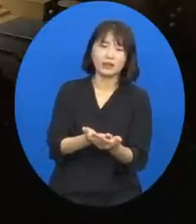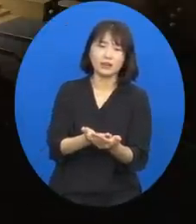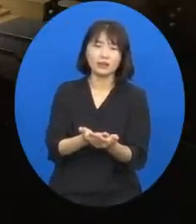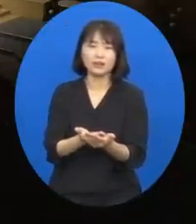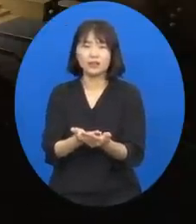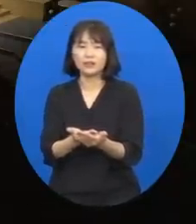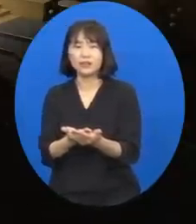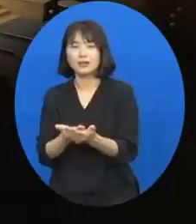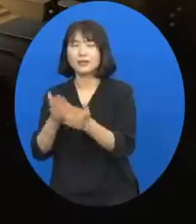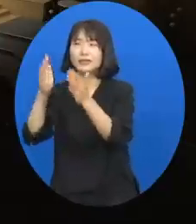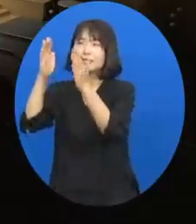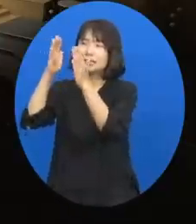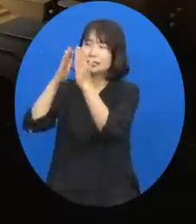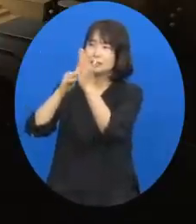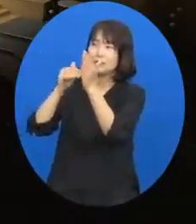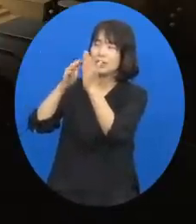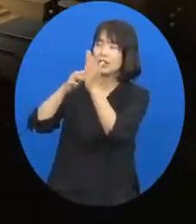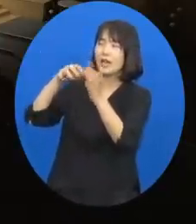die